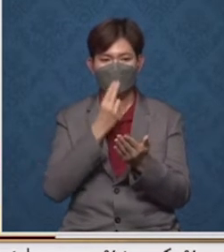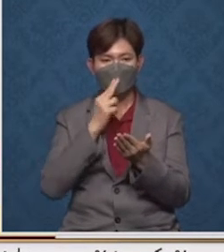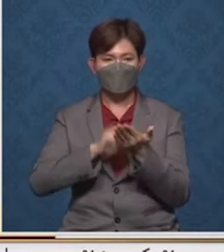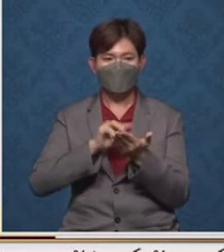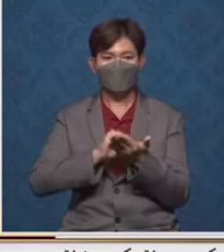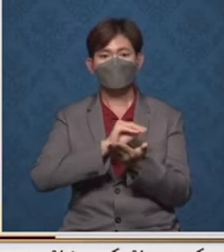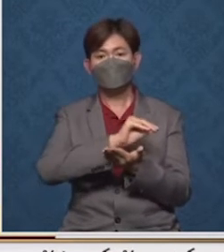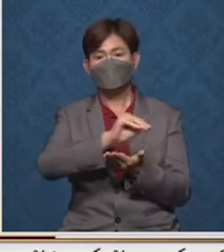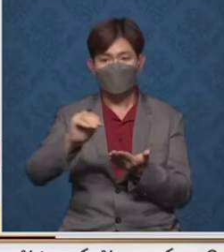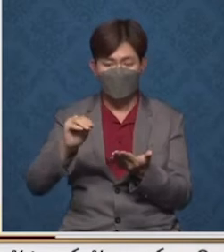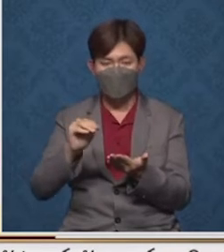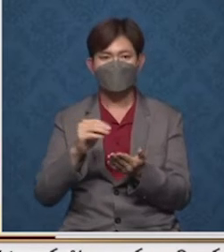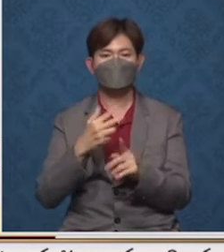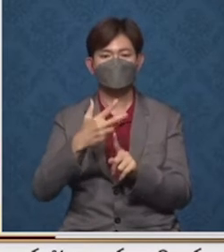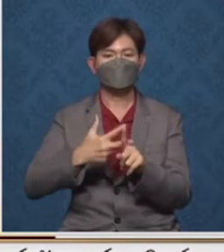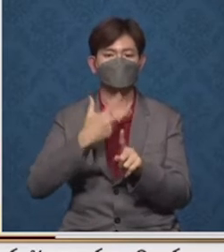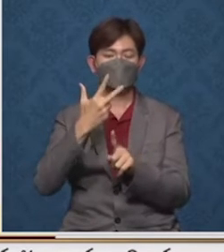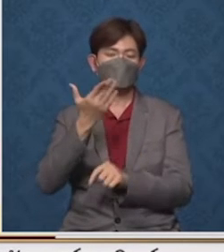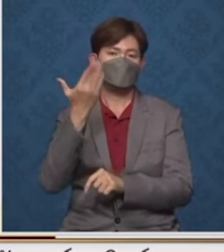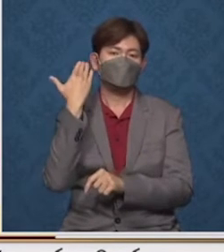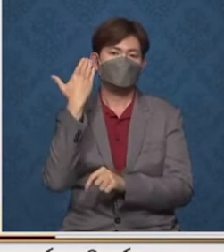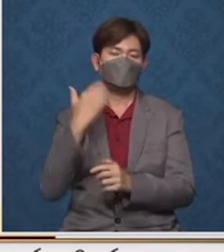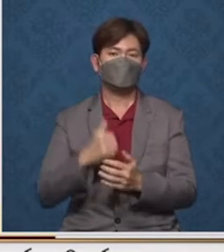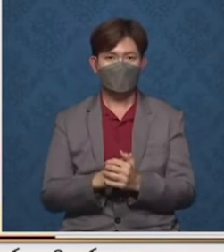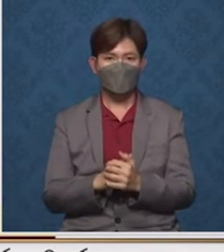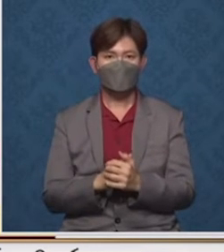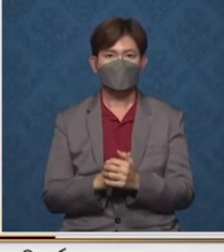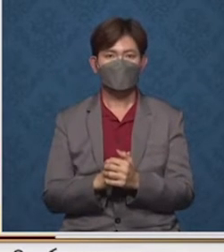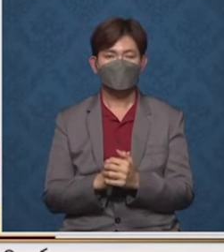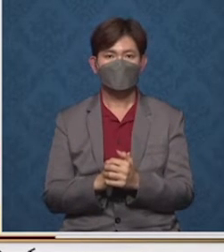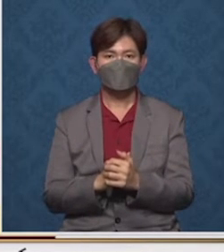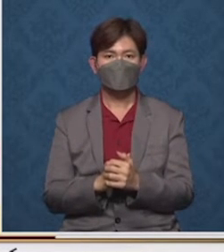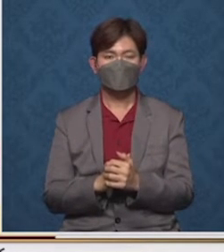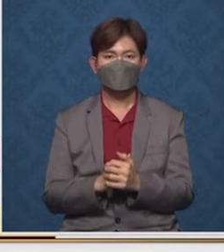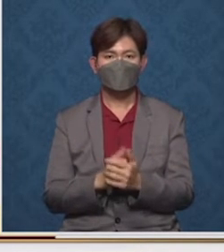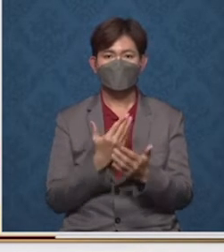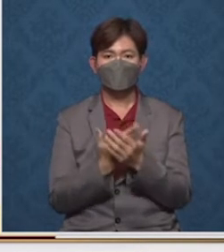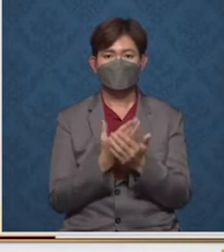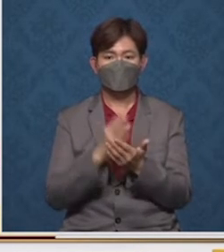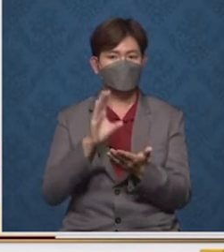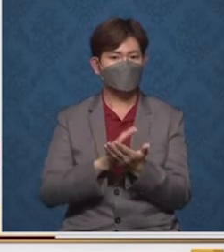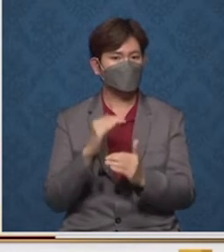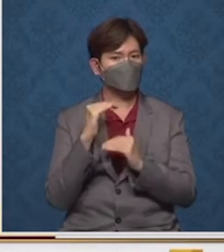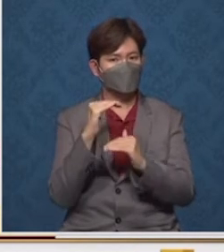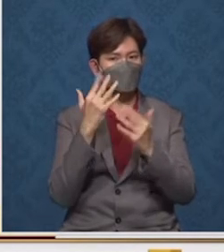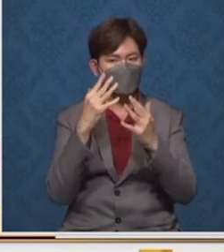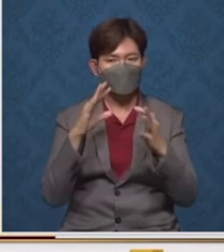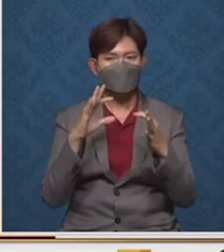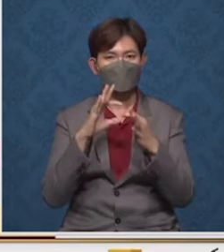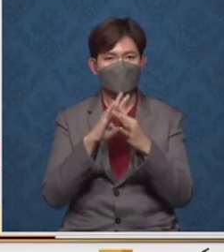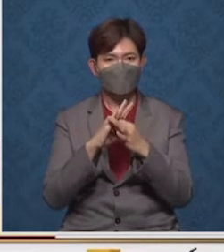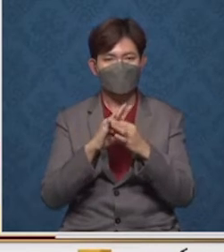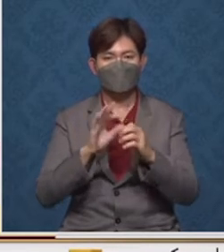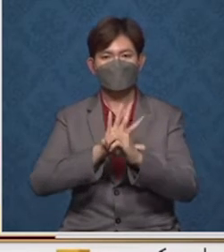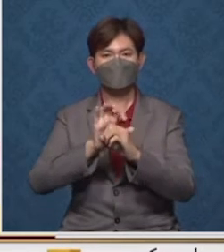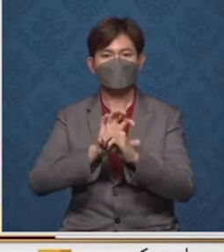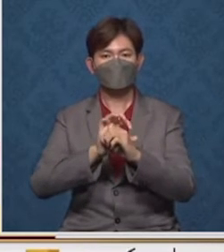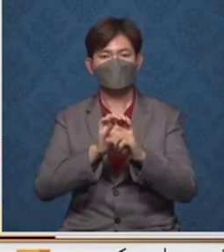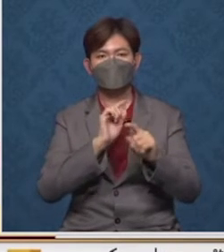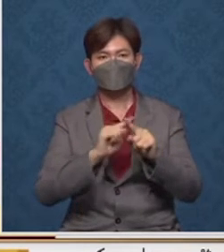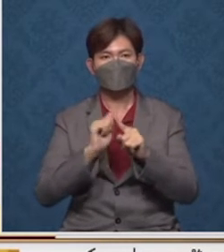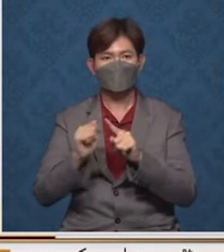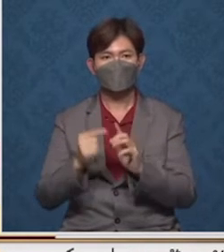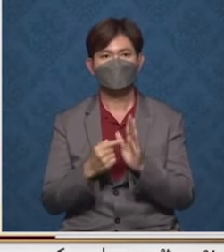เมื่อเดือนมีนาแต่ว่าไม่กำหนดวงเงินด้วยสำหรับเรื่องของโคล itทุกชนิด